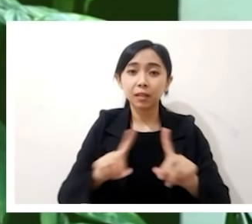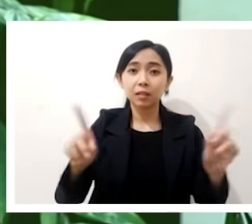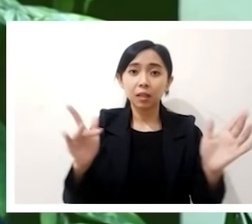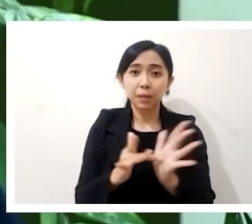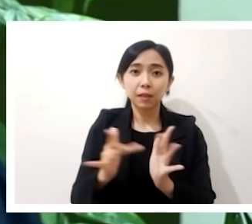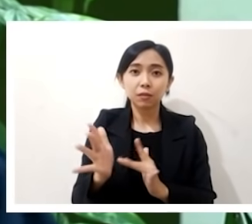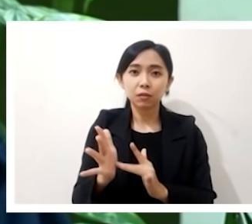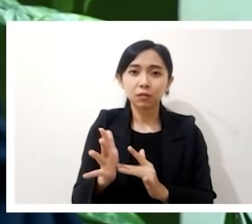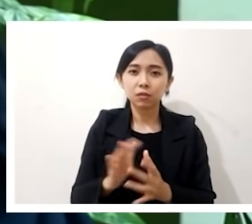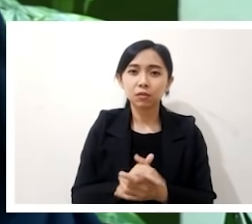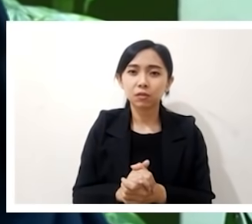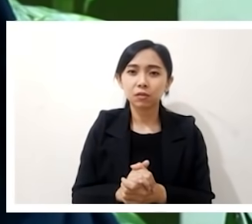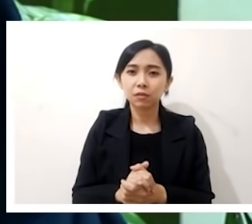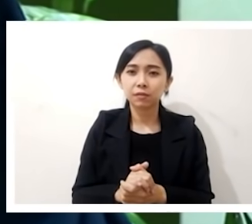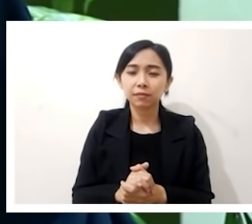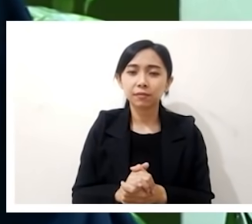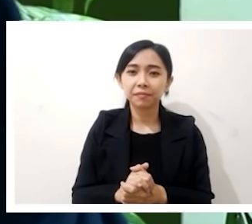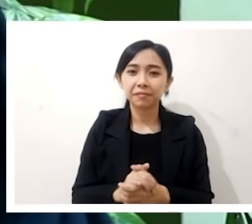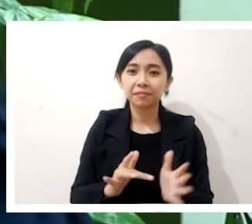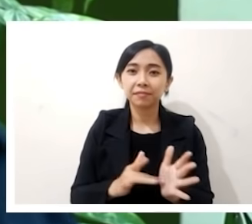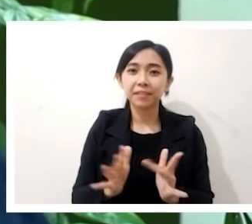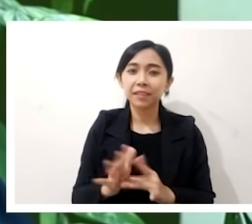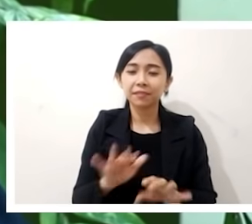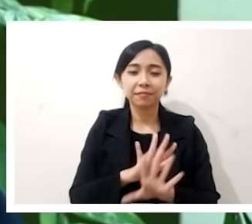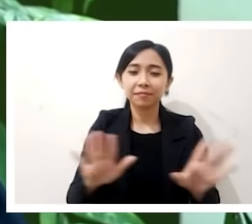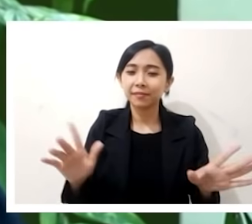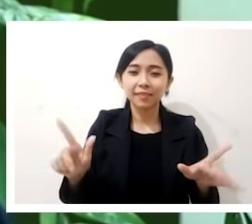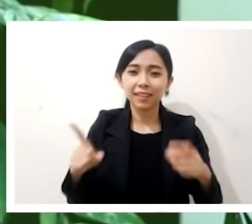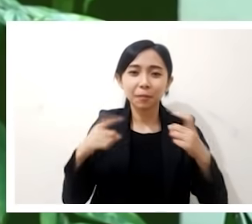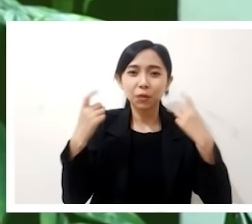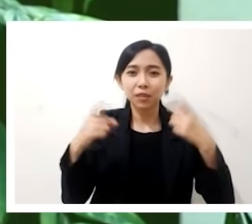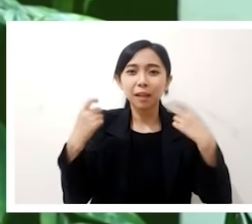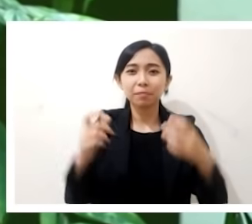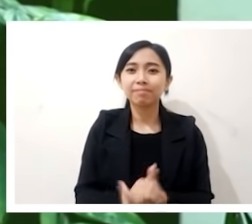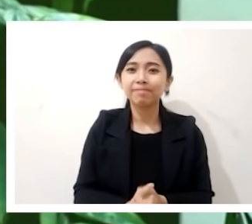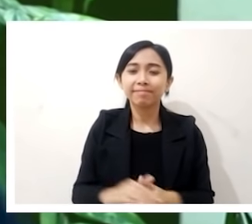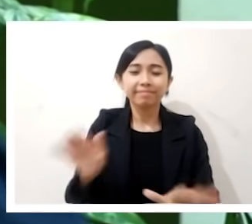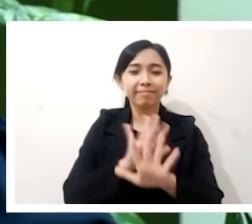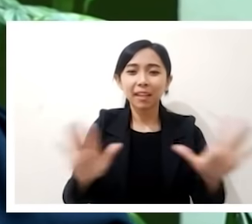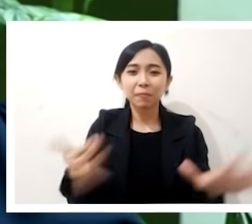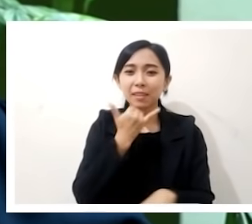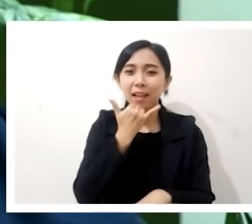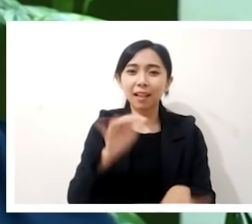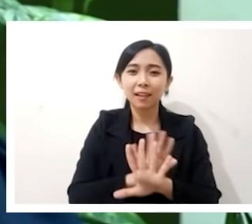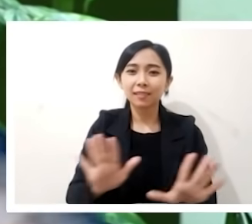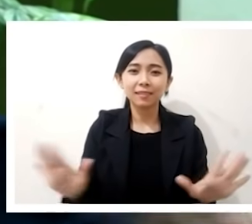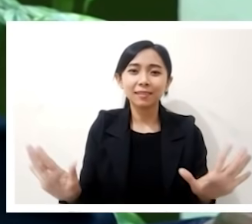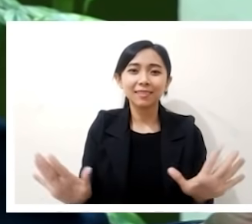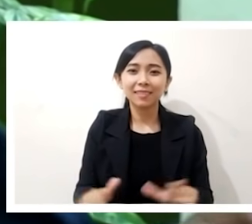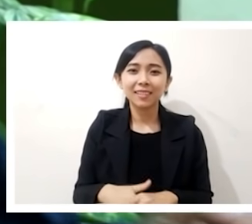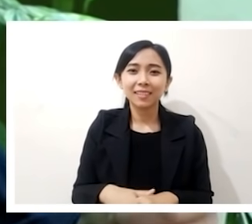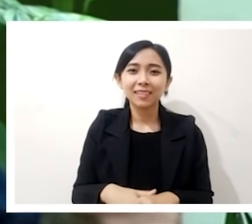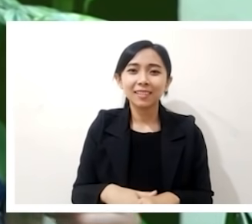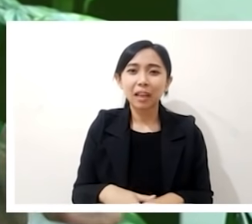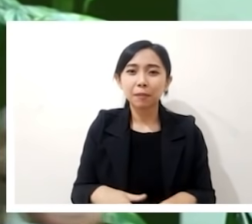Kristus, demikian bacaan kita. Ayat 26 dikatakan, tanpa salah, tanpa noda,